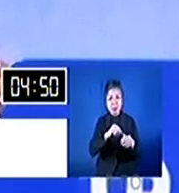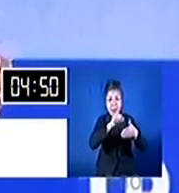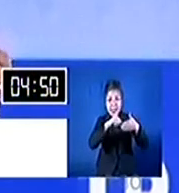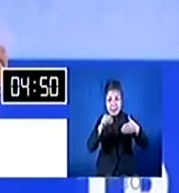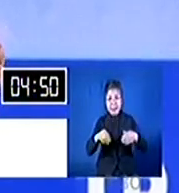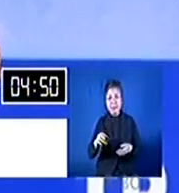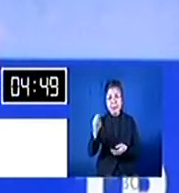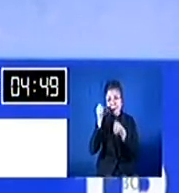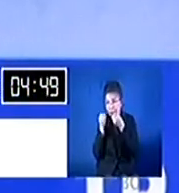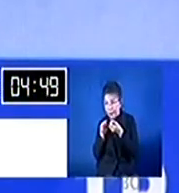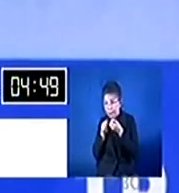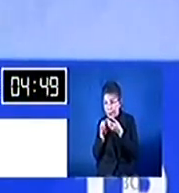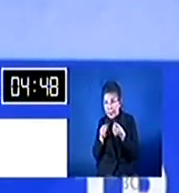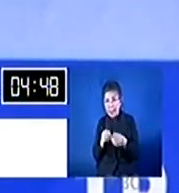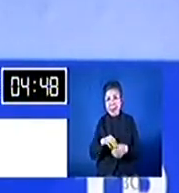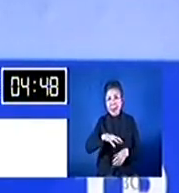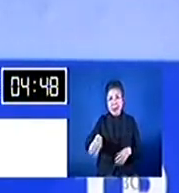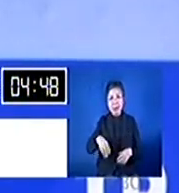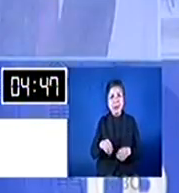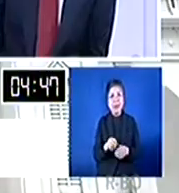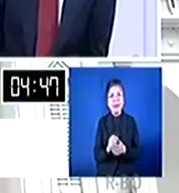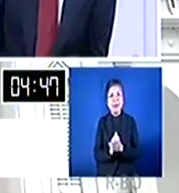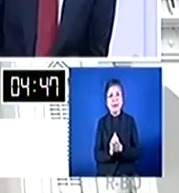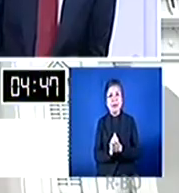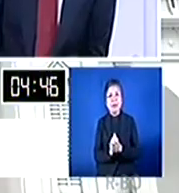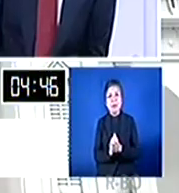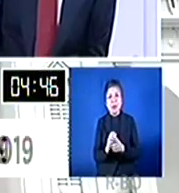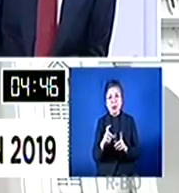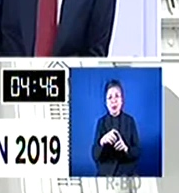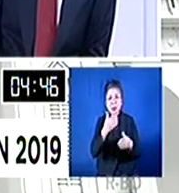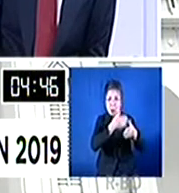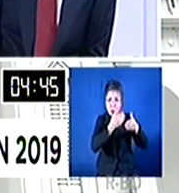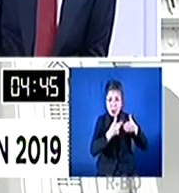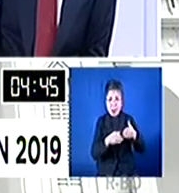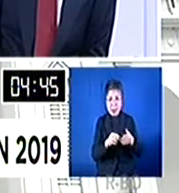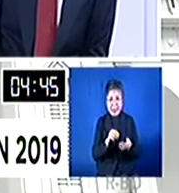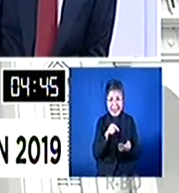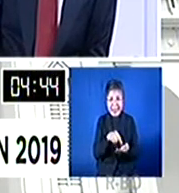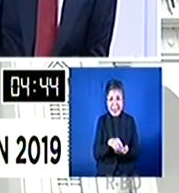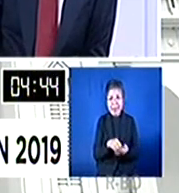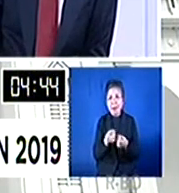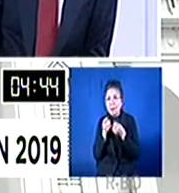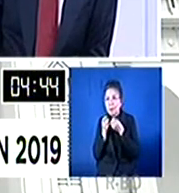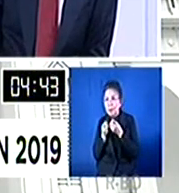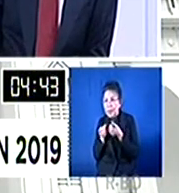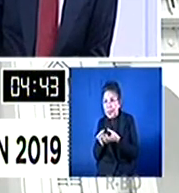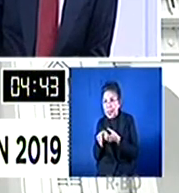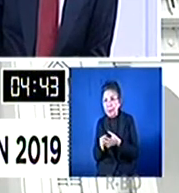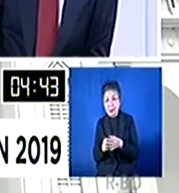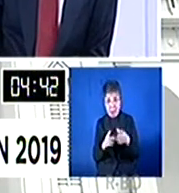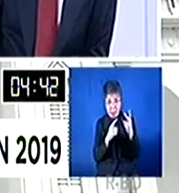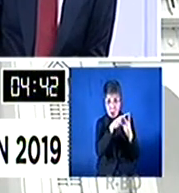daerah. Yang dimaksud Depudik adalah data pokok pendidikan. Dengan